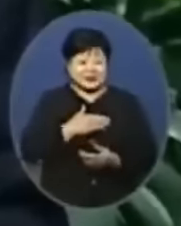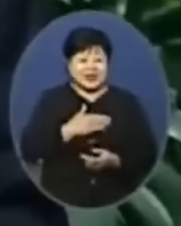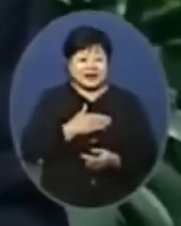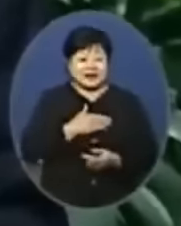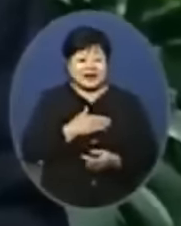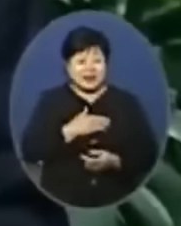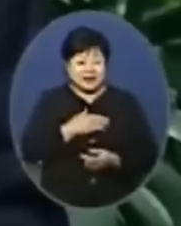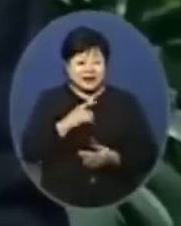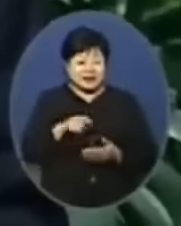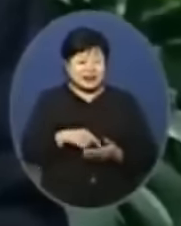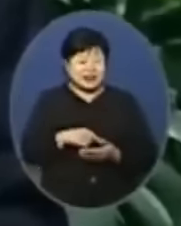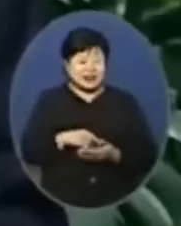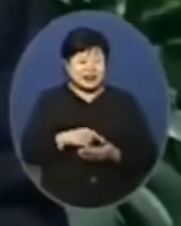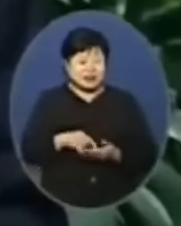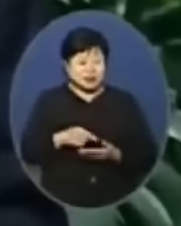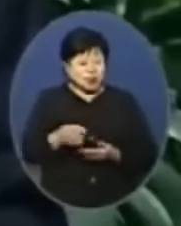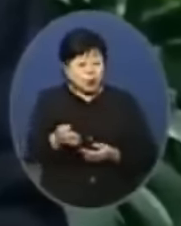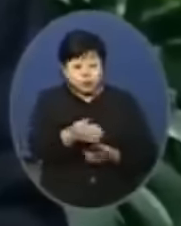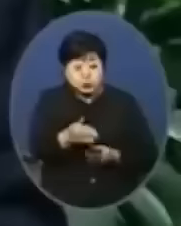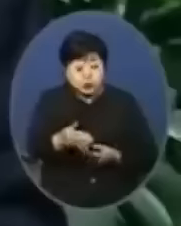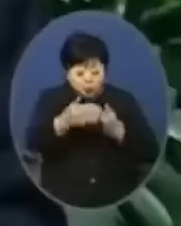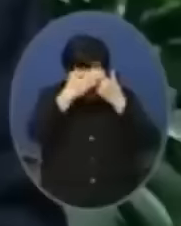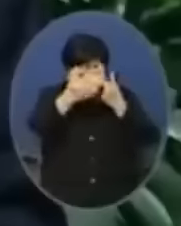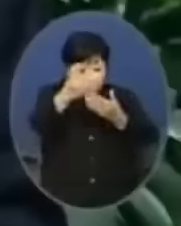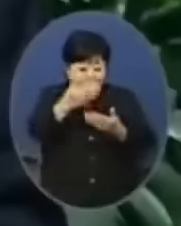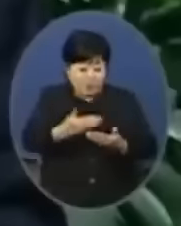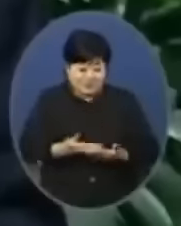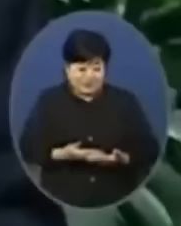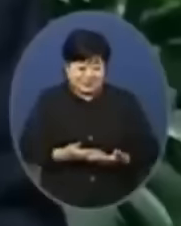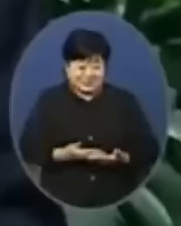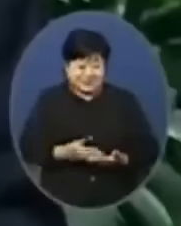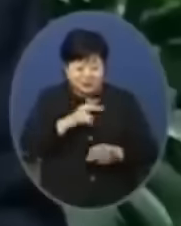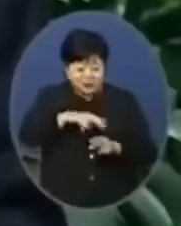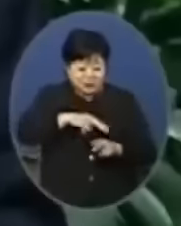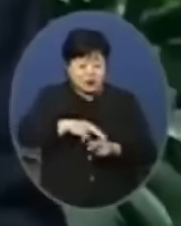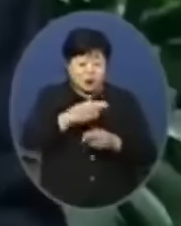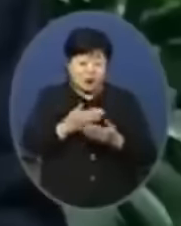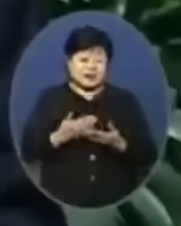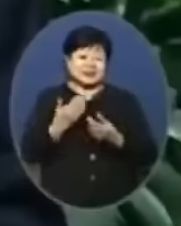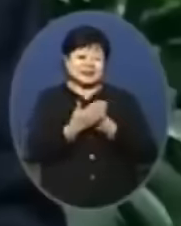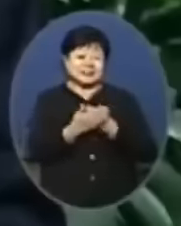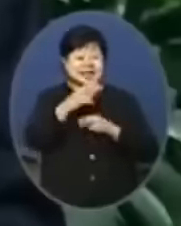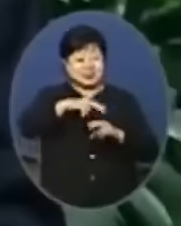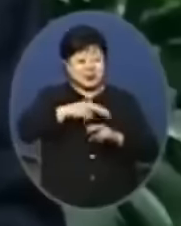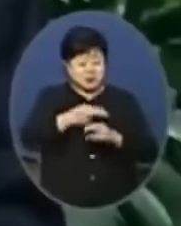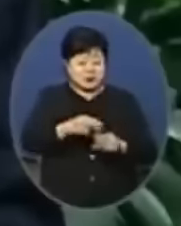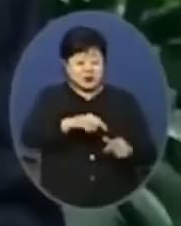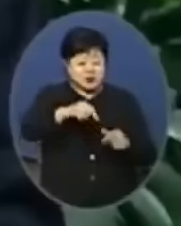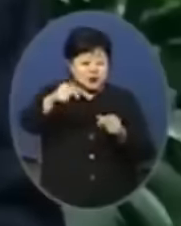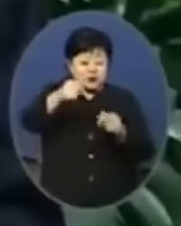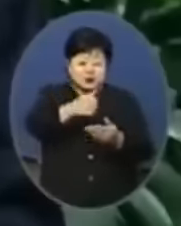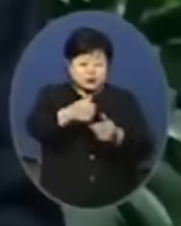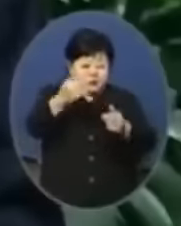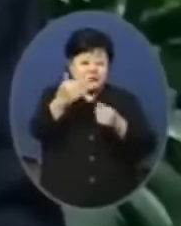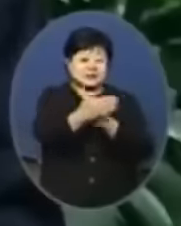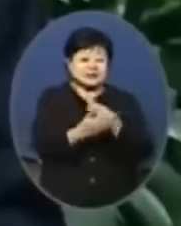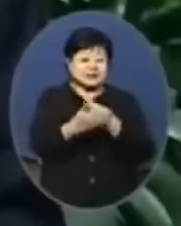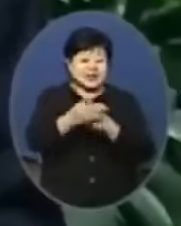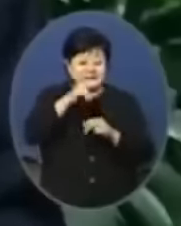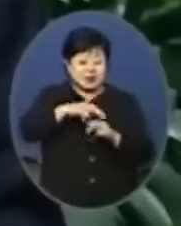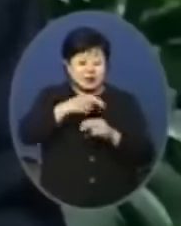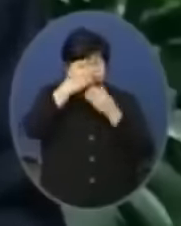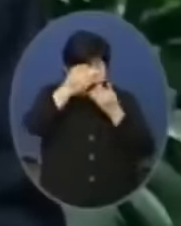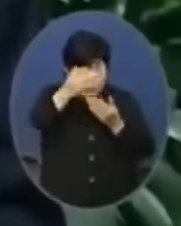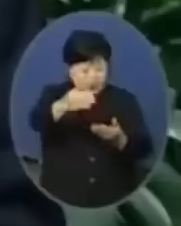아무 대가를 지불하지 않고 공짜로 주는 것이 은혜입니다. 선물인 것입니다. 은혜의 선물. 구원은 주님께서 은혜의 선물로